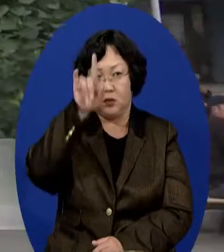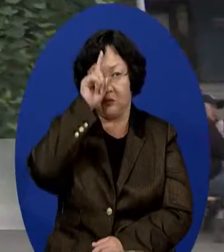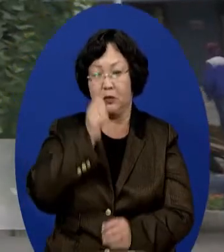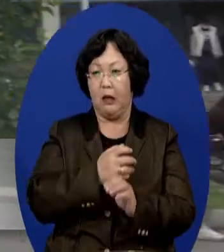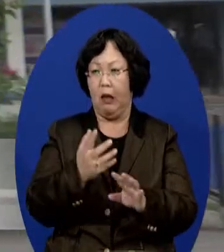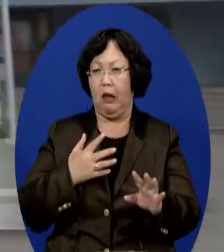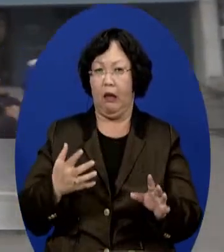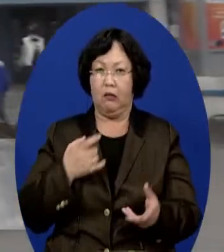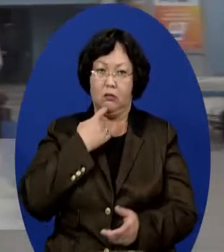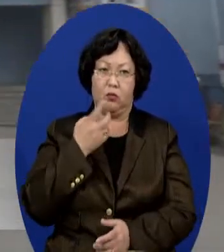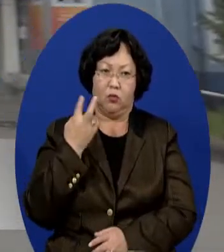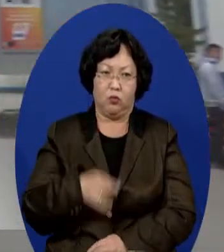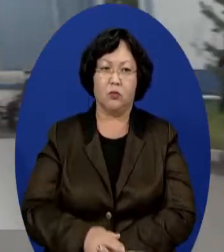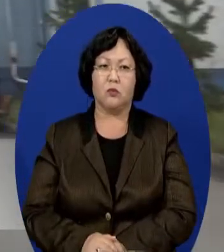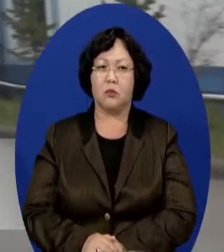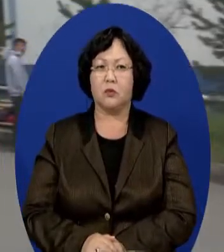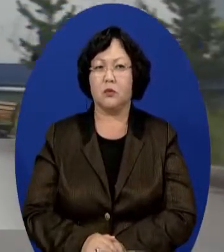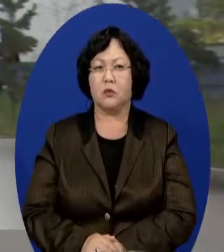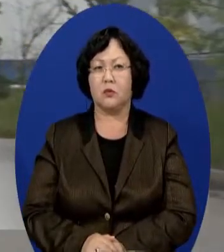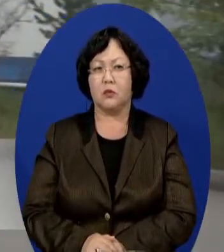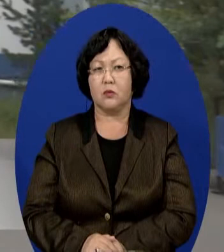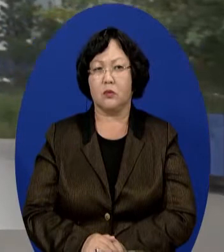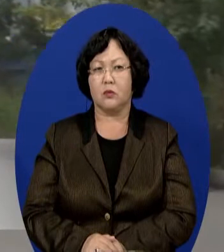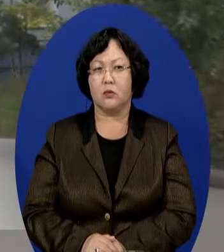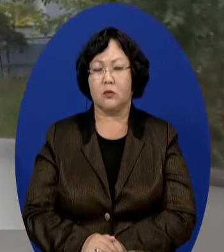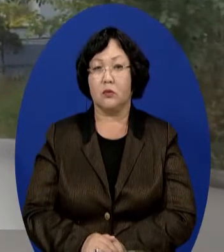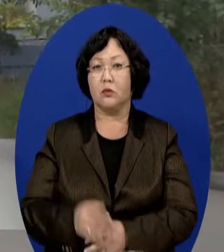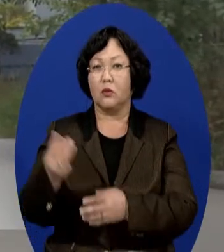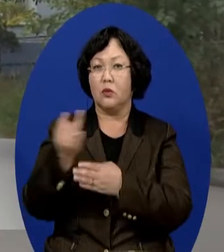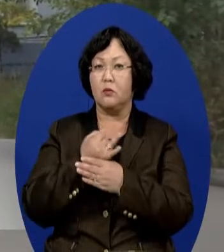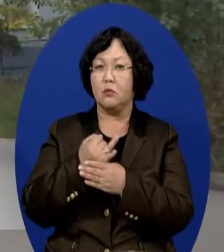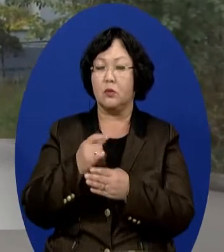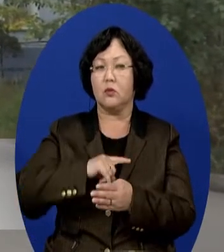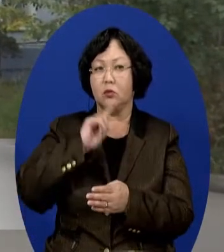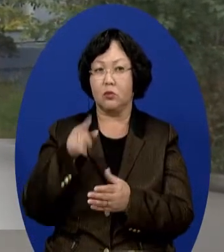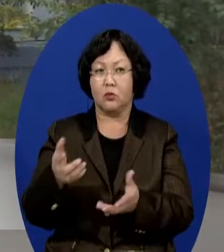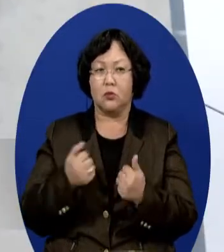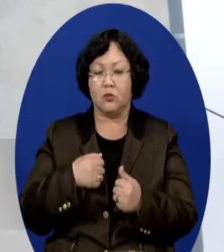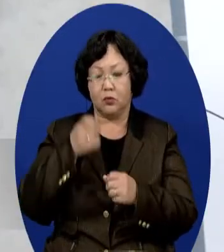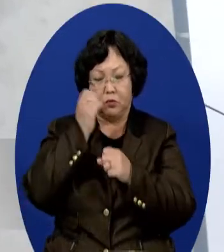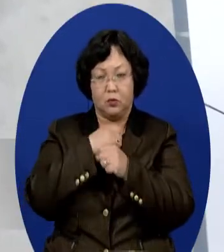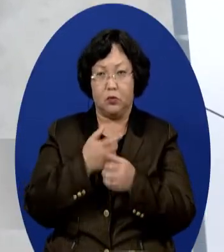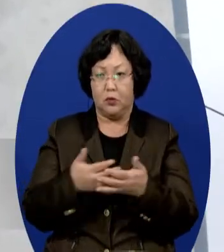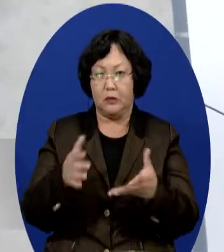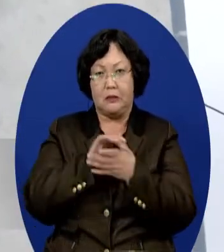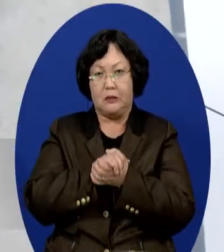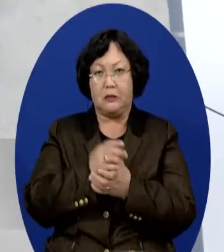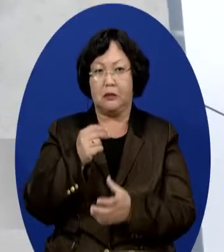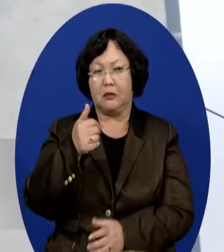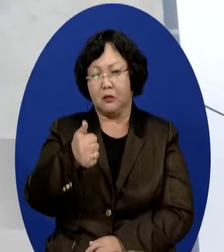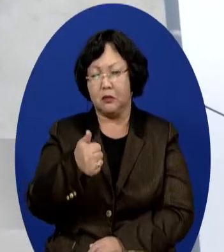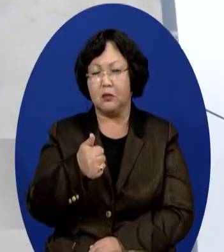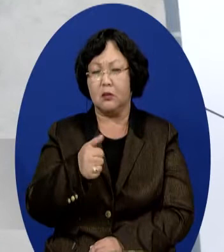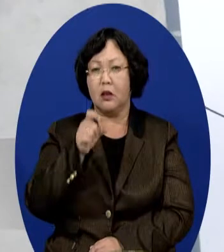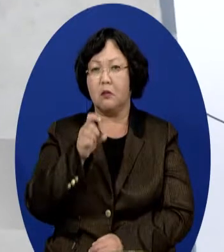шинэ. Түргэвчлсэн тестийн импортын тусгай зөвшөөрөл олгодог тест найдвартай баталгаатай эсэх асуудлыг